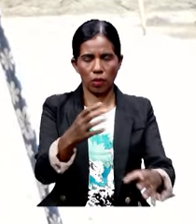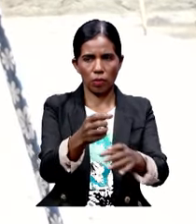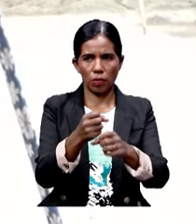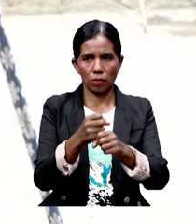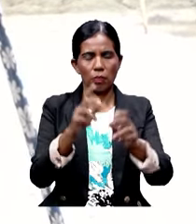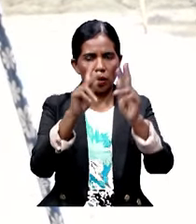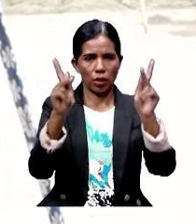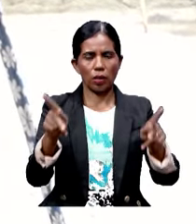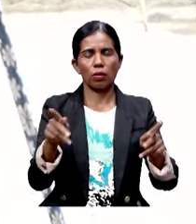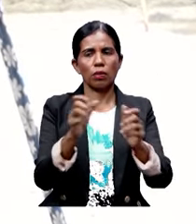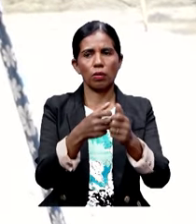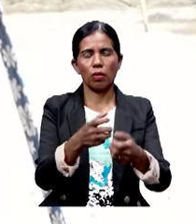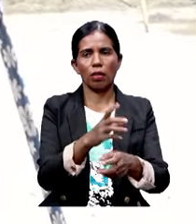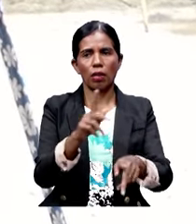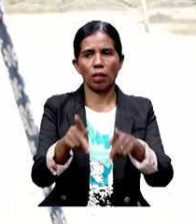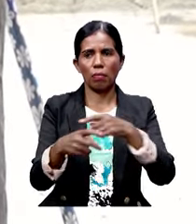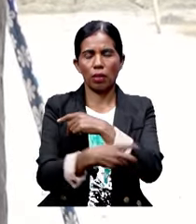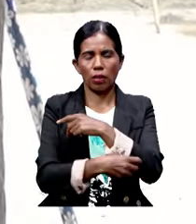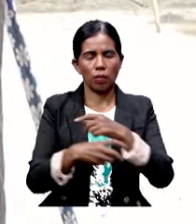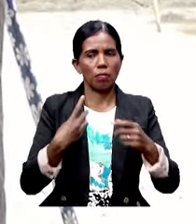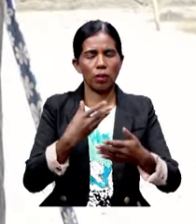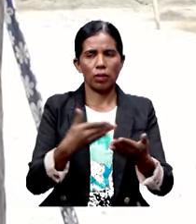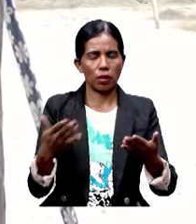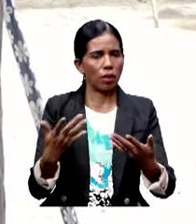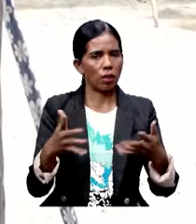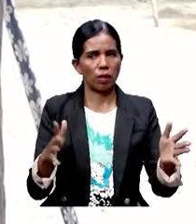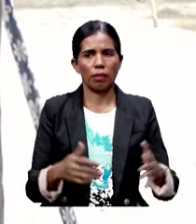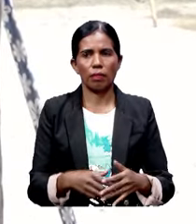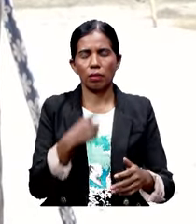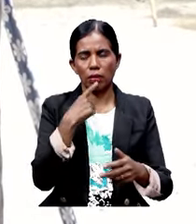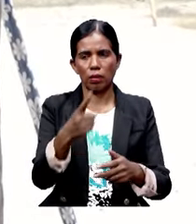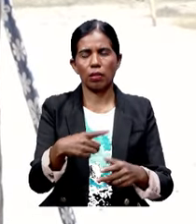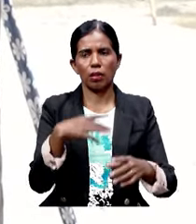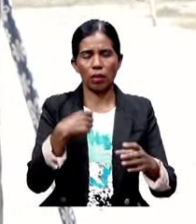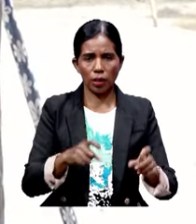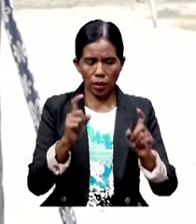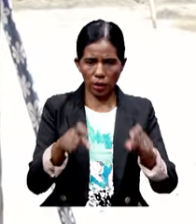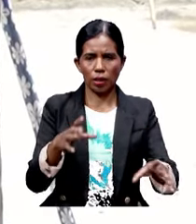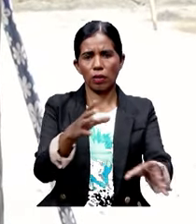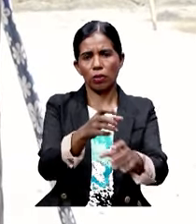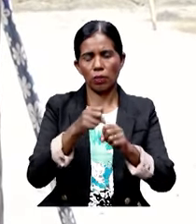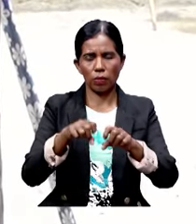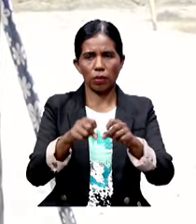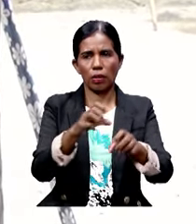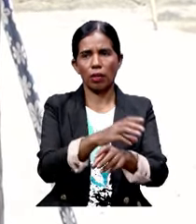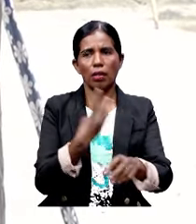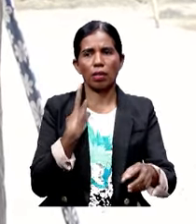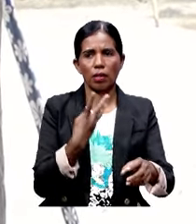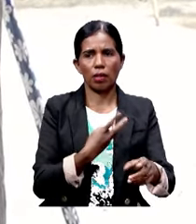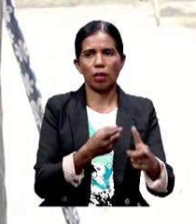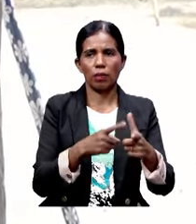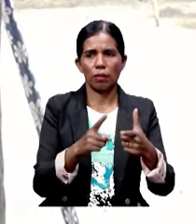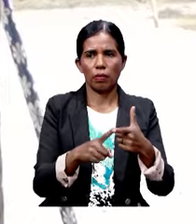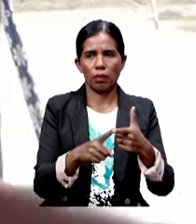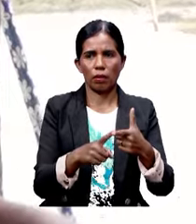lojo subuh dia emis emenak mesan sa sidak lah ya kom sidak kuliah sidak neting subuh subuh paisa subuh e depois em